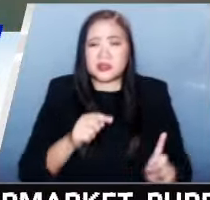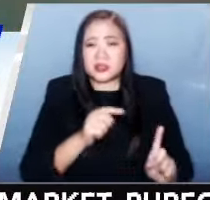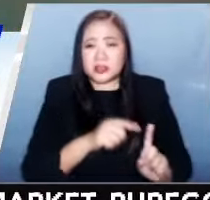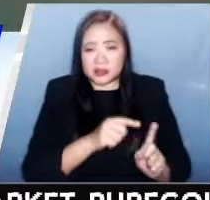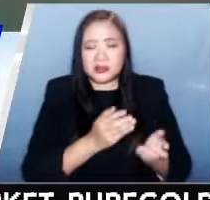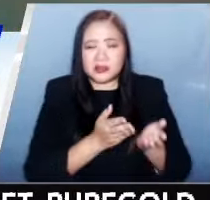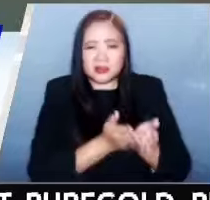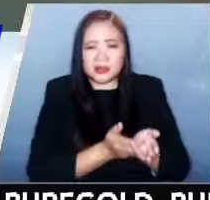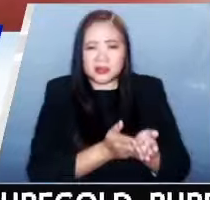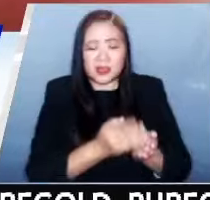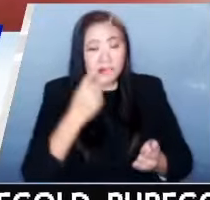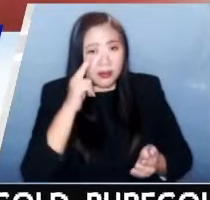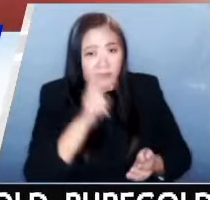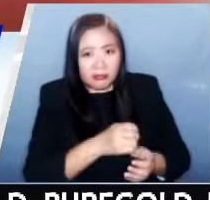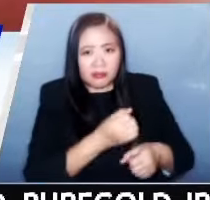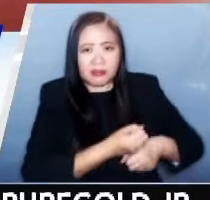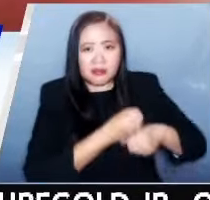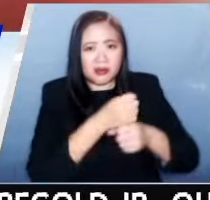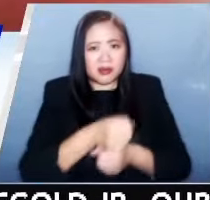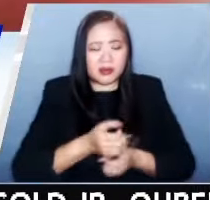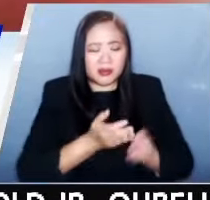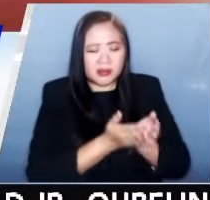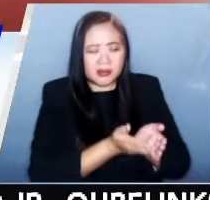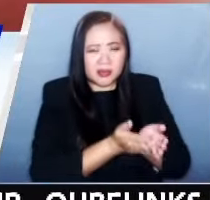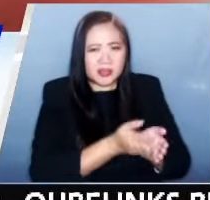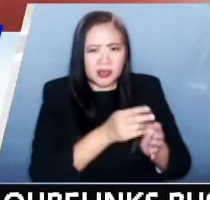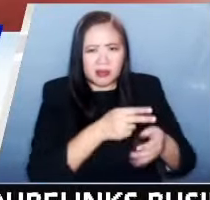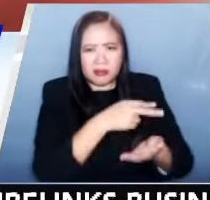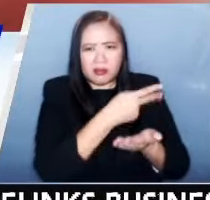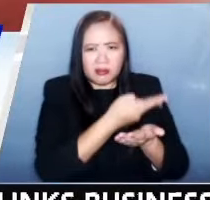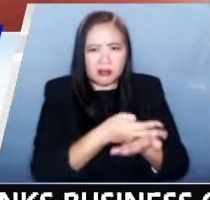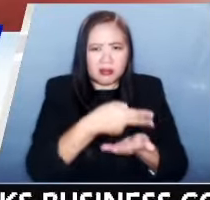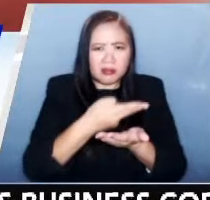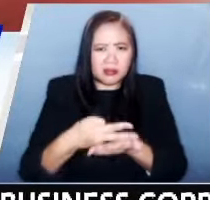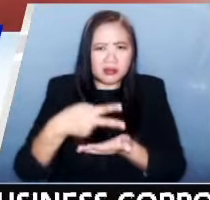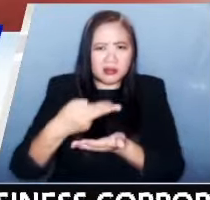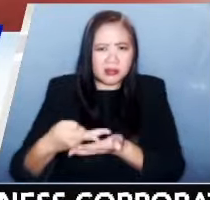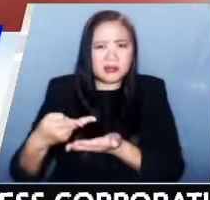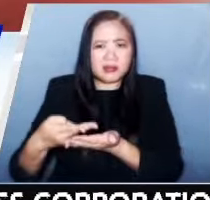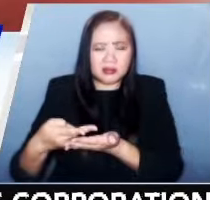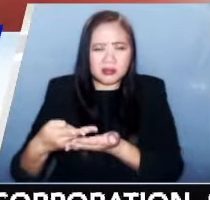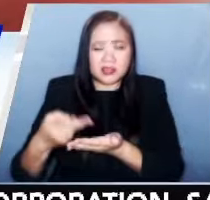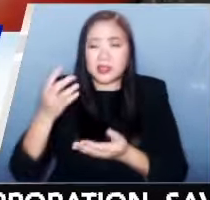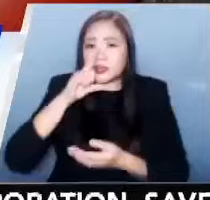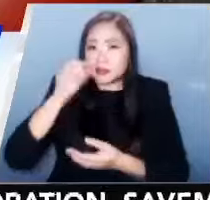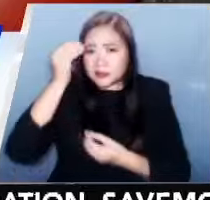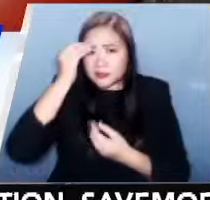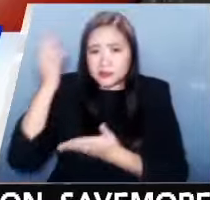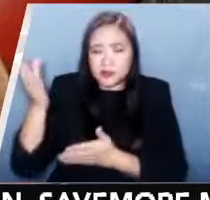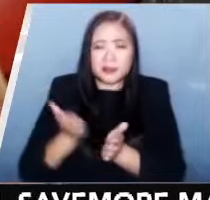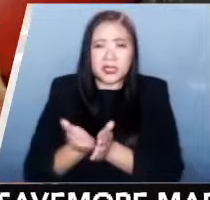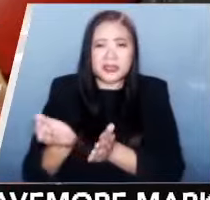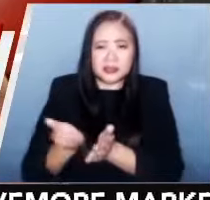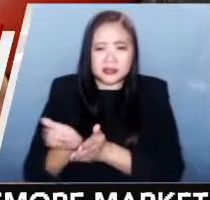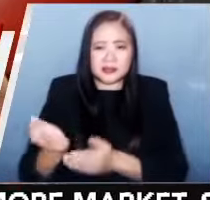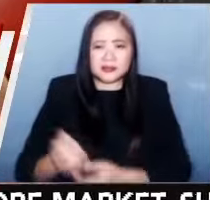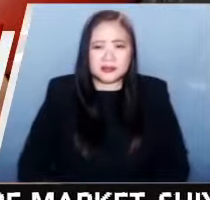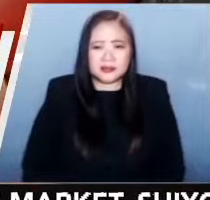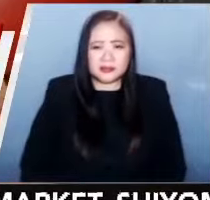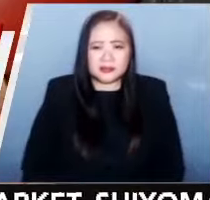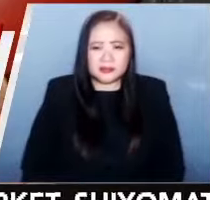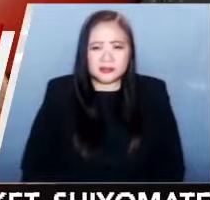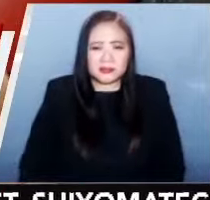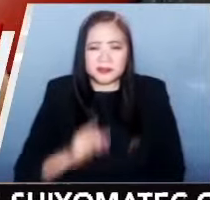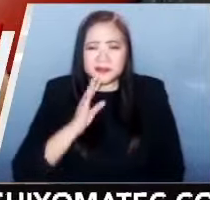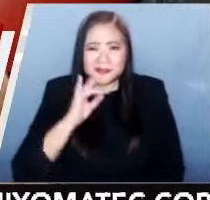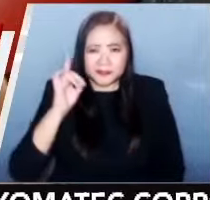nakakita sa bangkay ng biktima na lumulutang sa ilog na inireport sa command center ng Pasig. Nung datayman pumunta po kami doon sa scene, nakarating